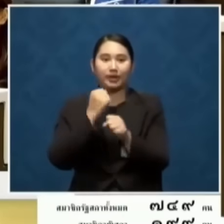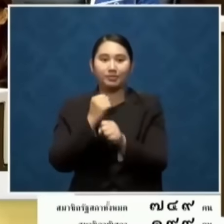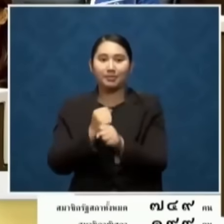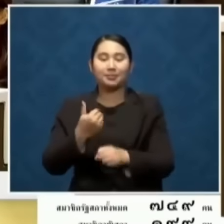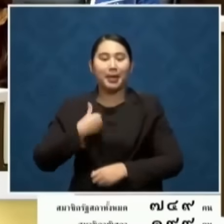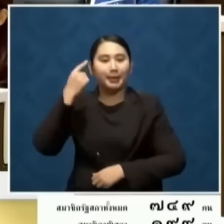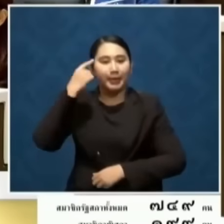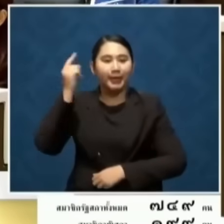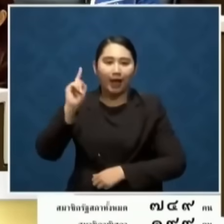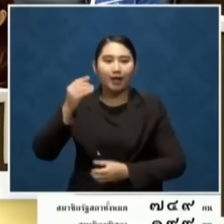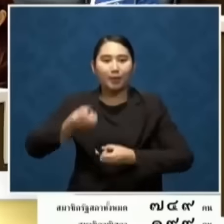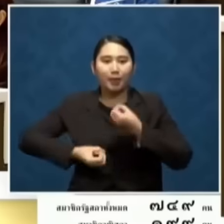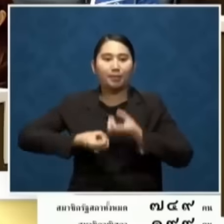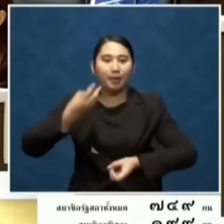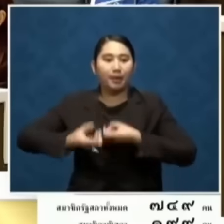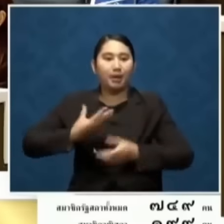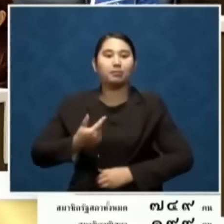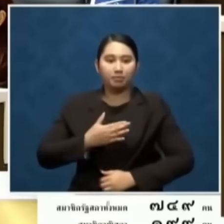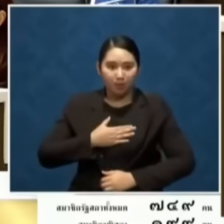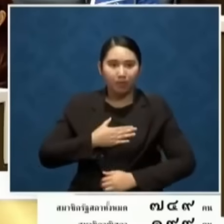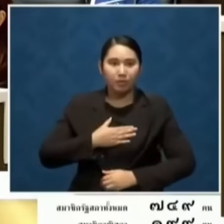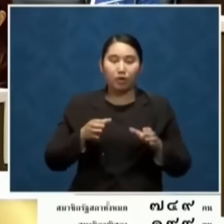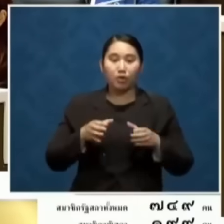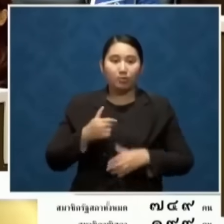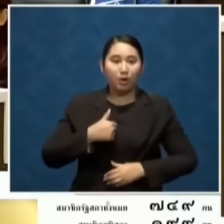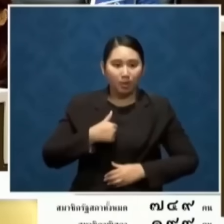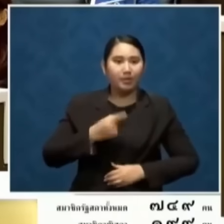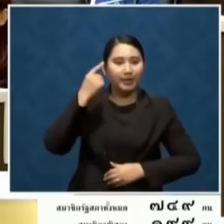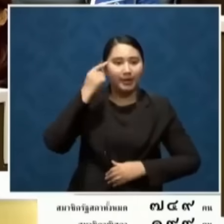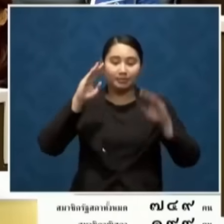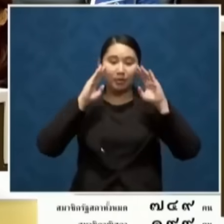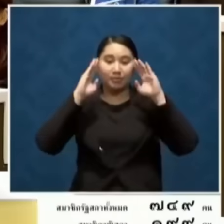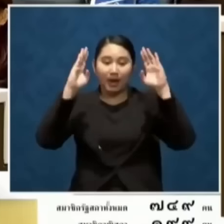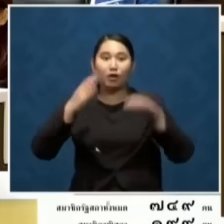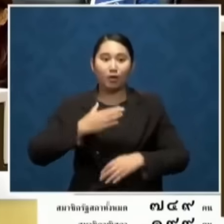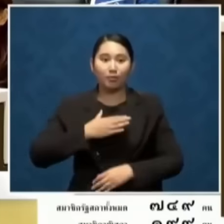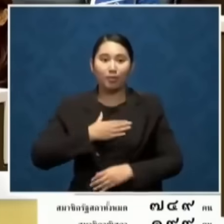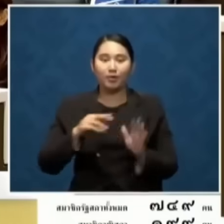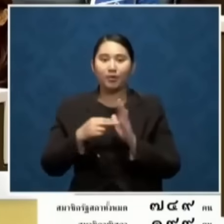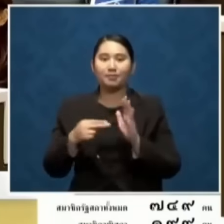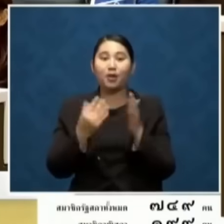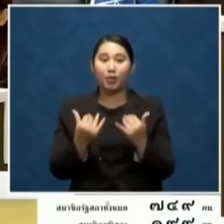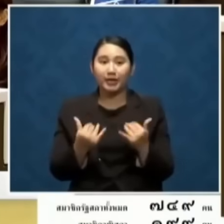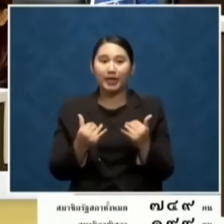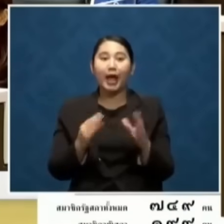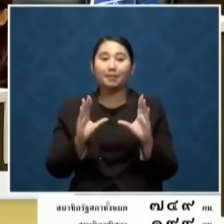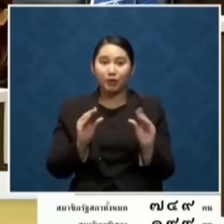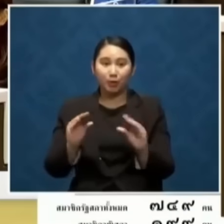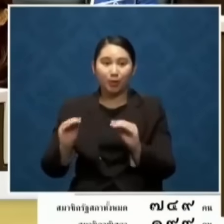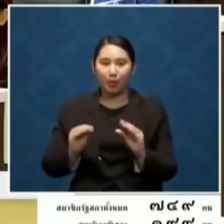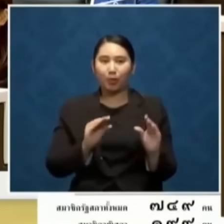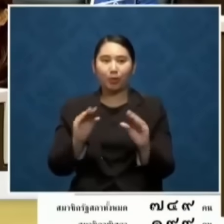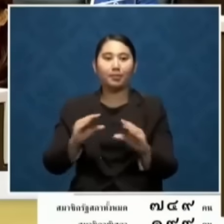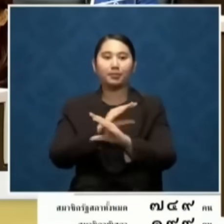ไม่ได้เป็นประเด็นตามที่นายชาดากล่าวหาแต่ว่าสิ่งที่น่ากลัวในการเข้า ICC คือการที่มีคนพูดว่าใ